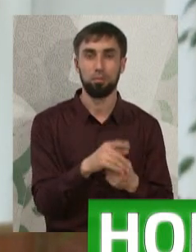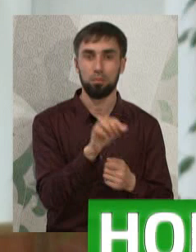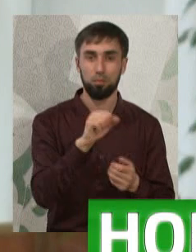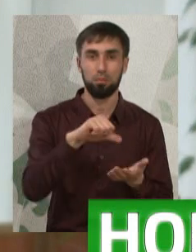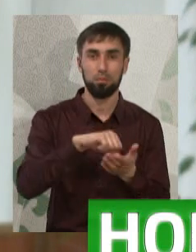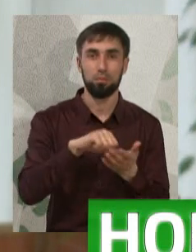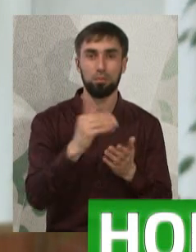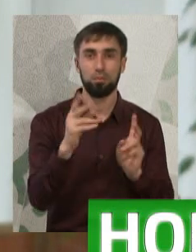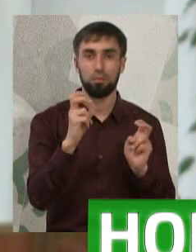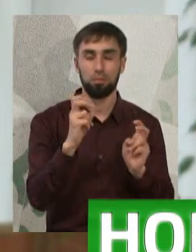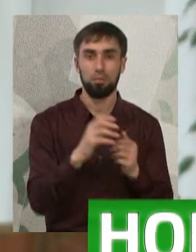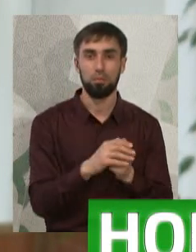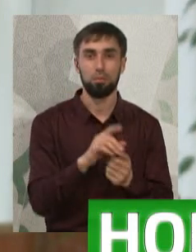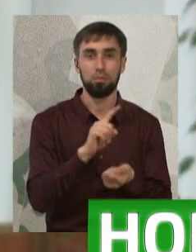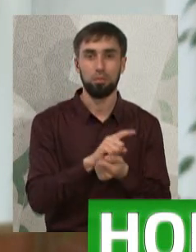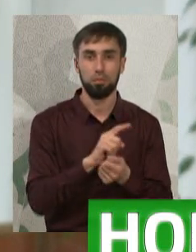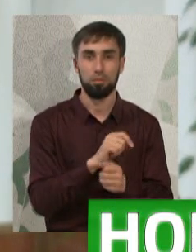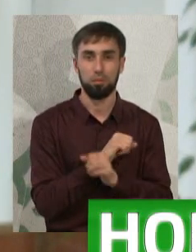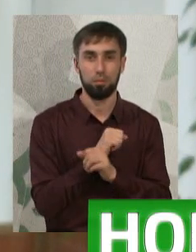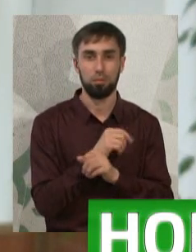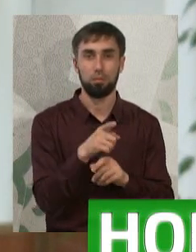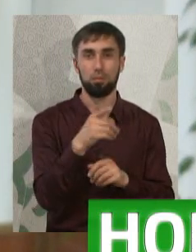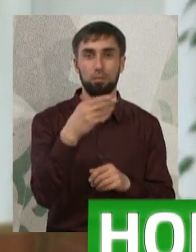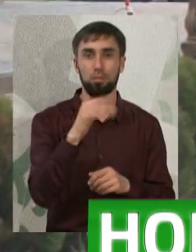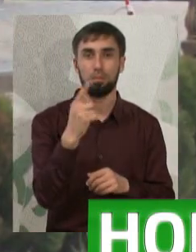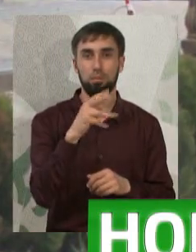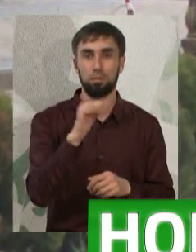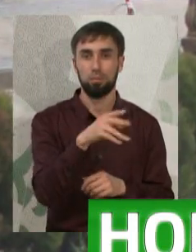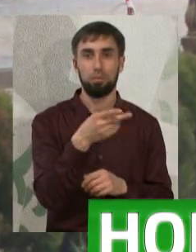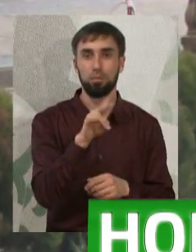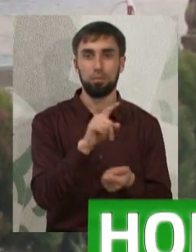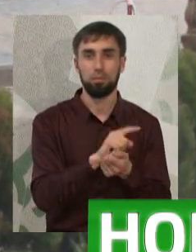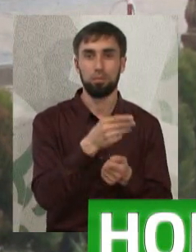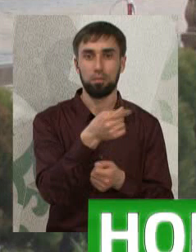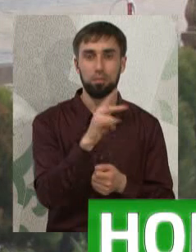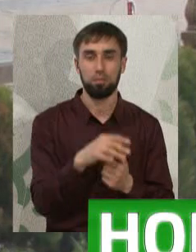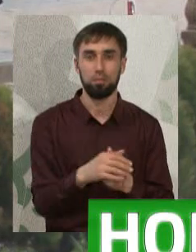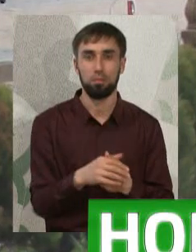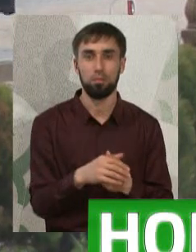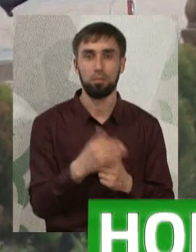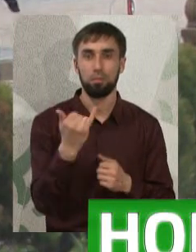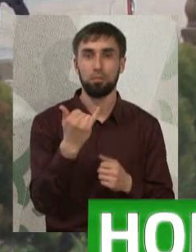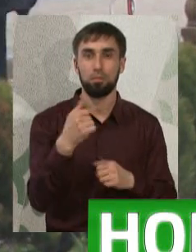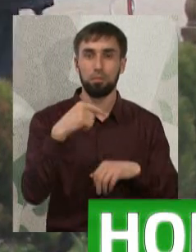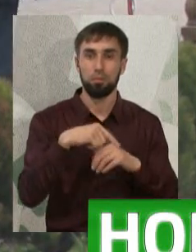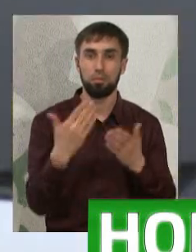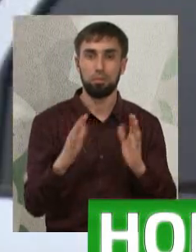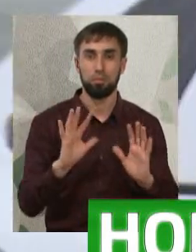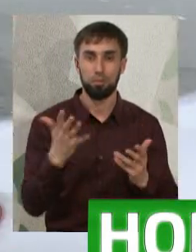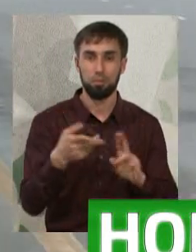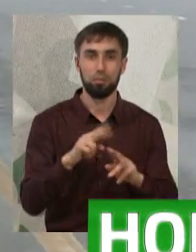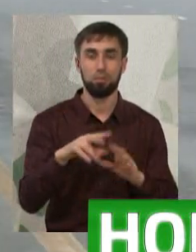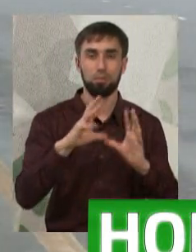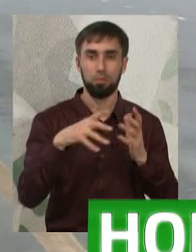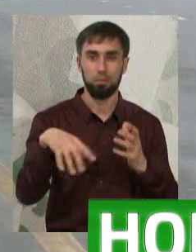поучаствовать в этой программе налоговых каникул, по крайней мере, до 1 мая точно. Пока ситуация с новой инфекцией остается критической по всему